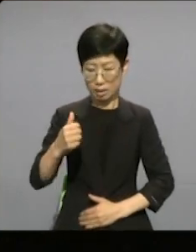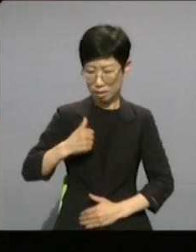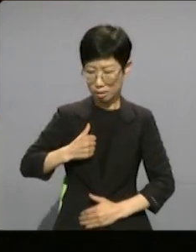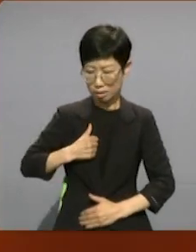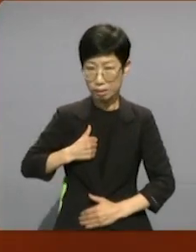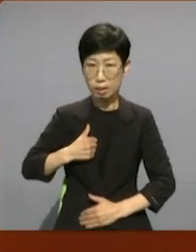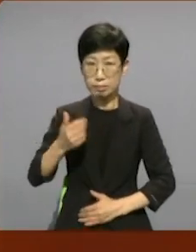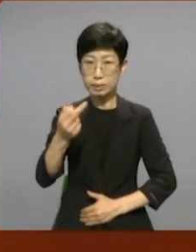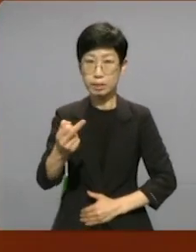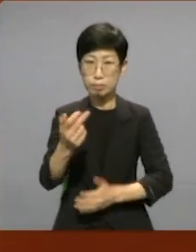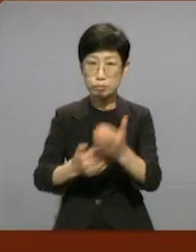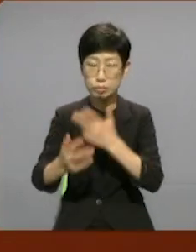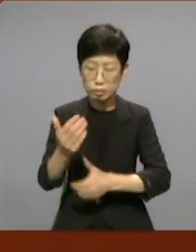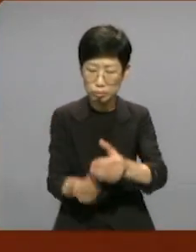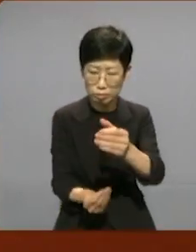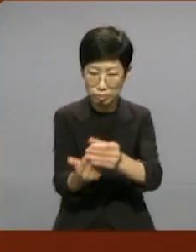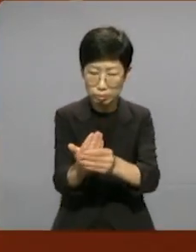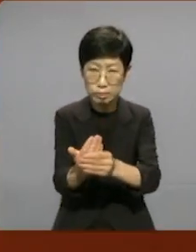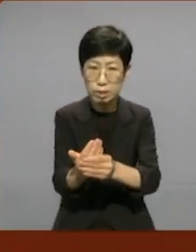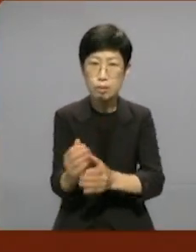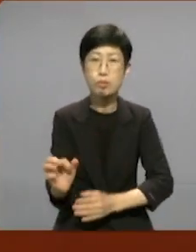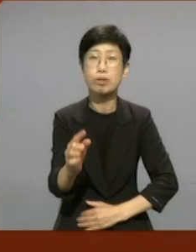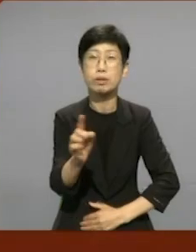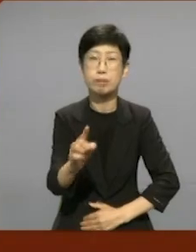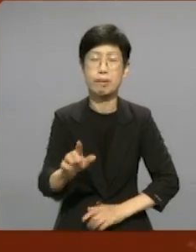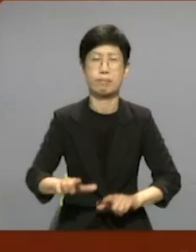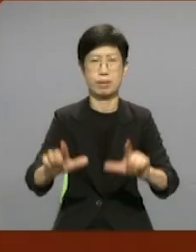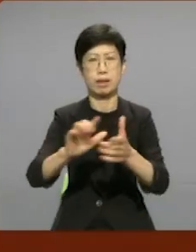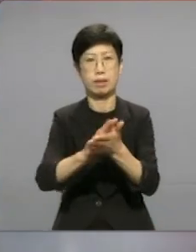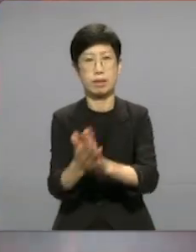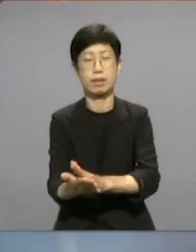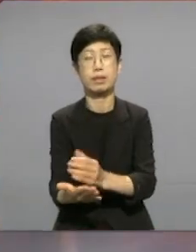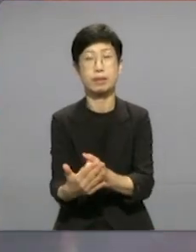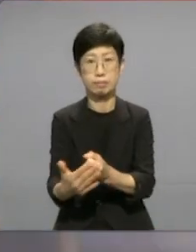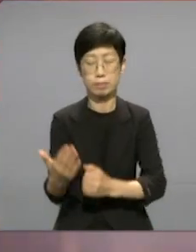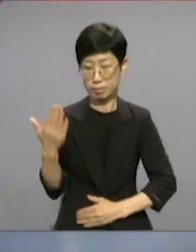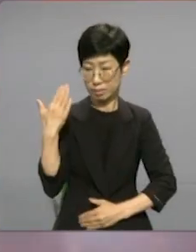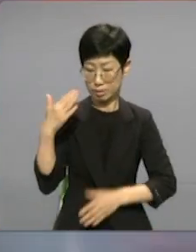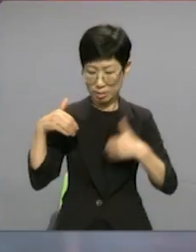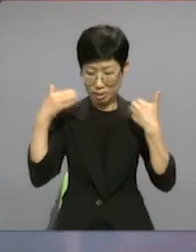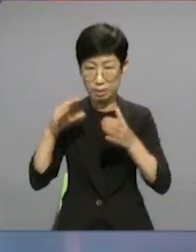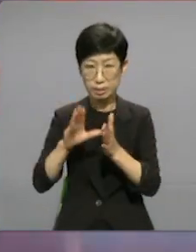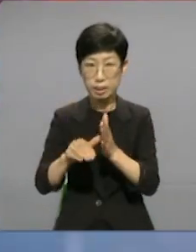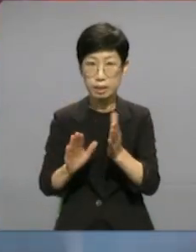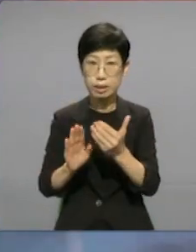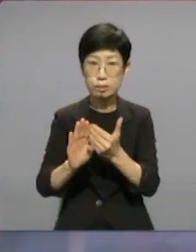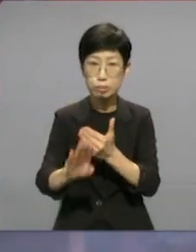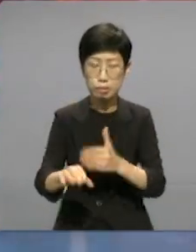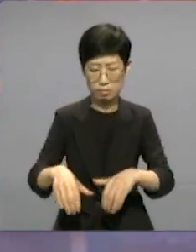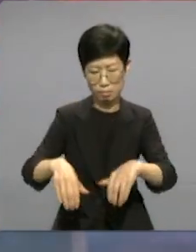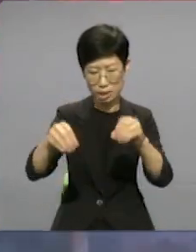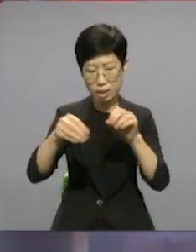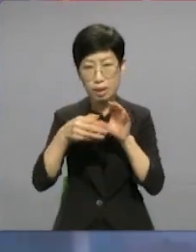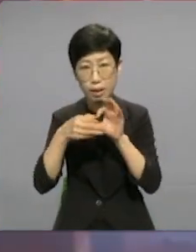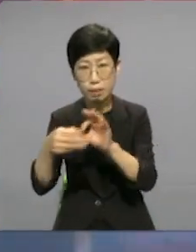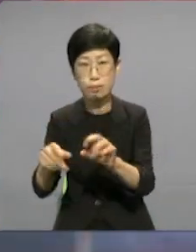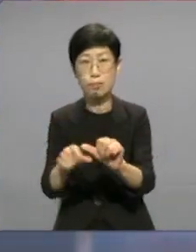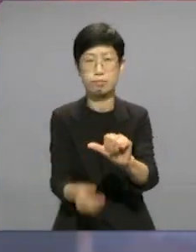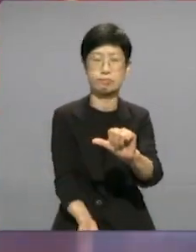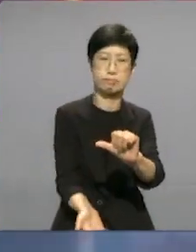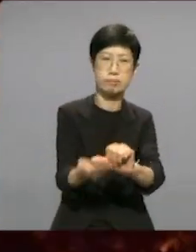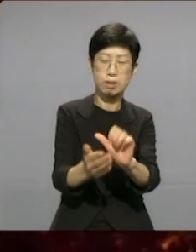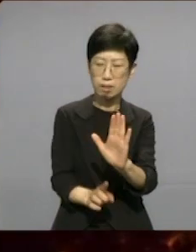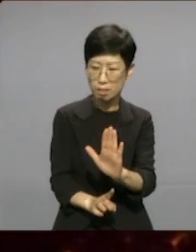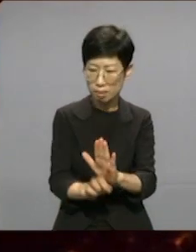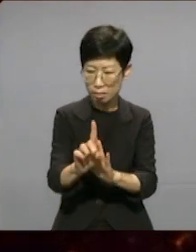이례적인 산불의 원인을 기후 변화에서 찾습니다. 지난 가을 이후 건조한 날씨가 이어졌고 5월 초에는 이상